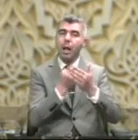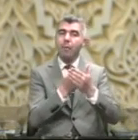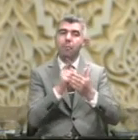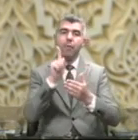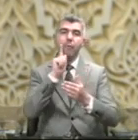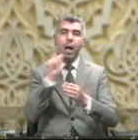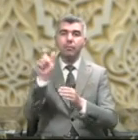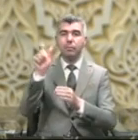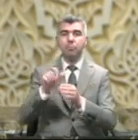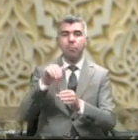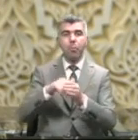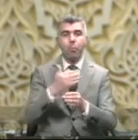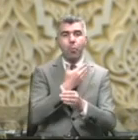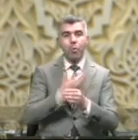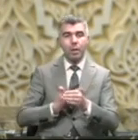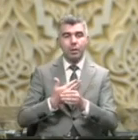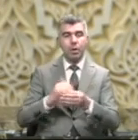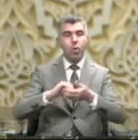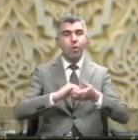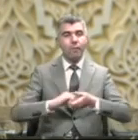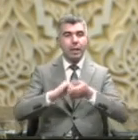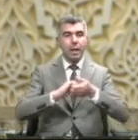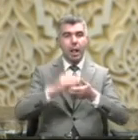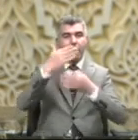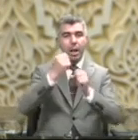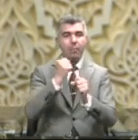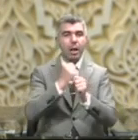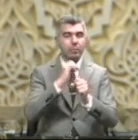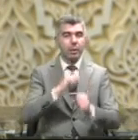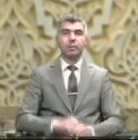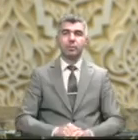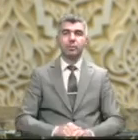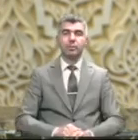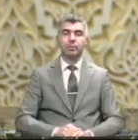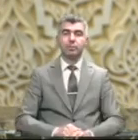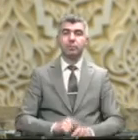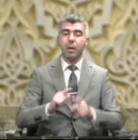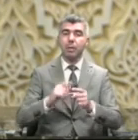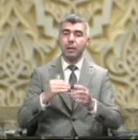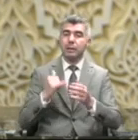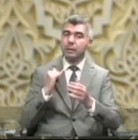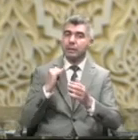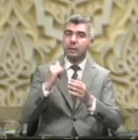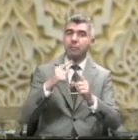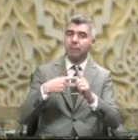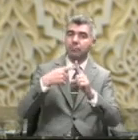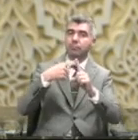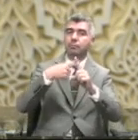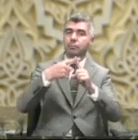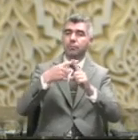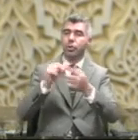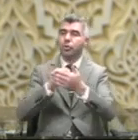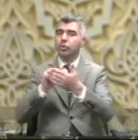فاطمه عن مجموعه الكونفدراليه الديمقراطيه للشغل حول استمرار ارتفاع الاسعار